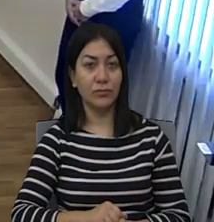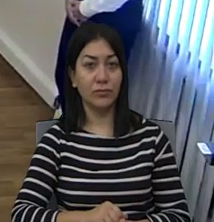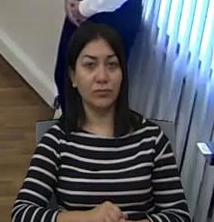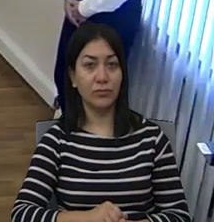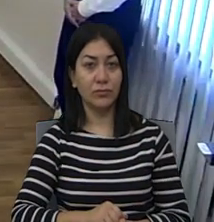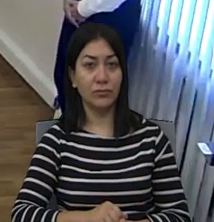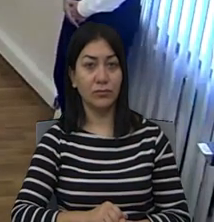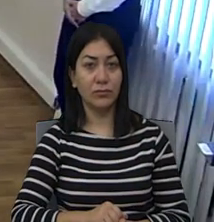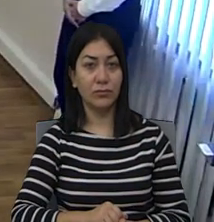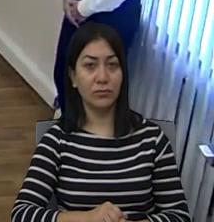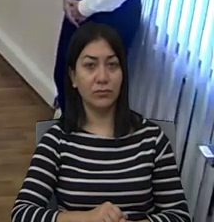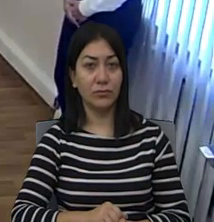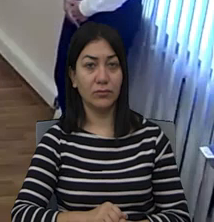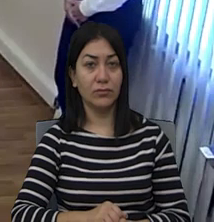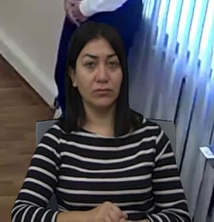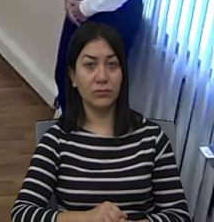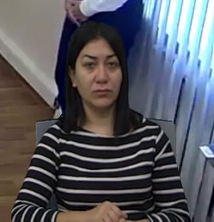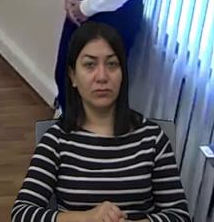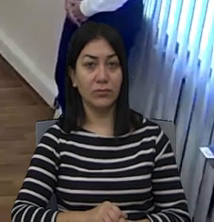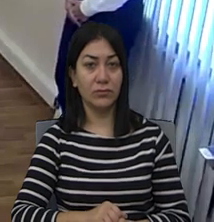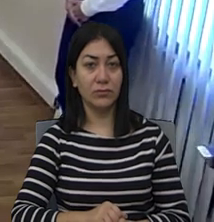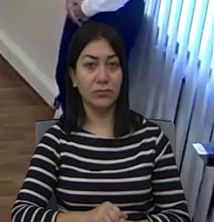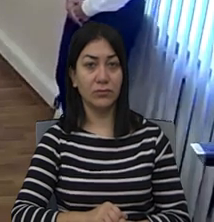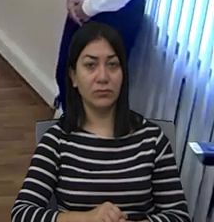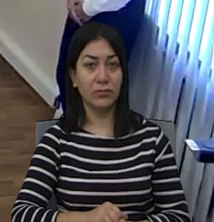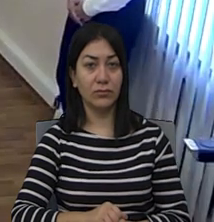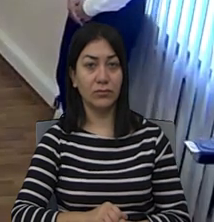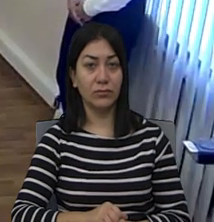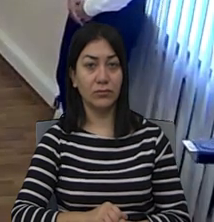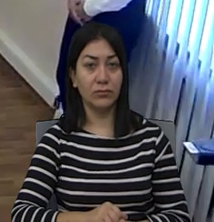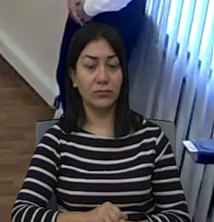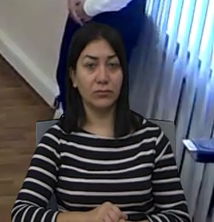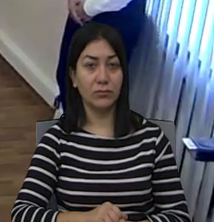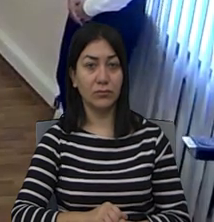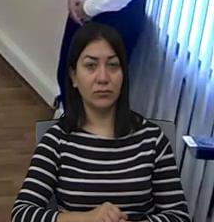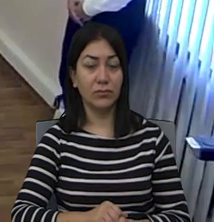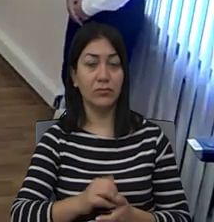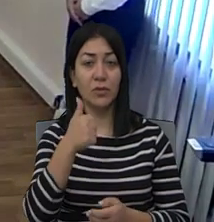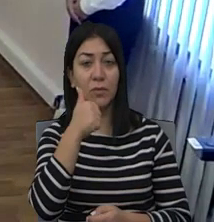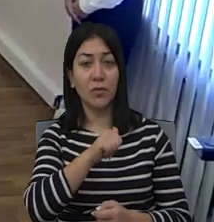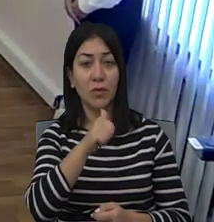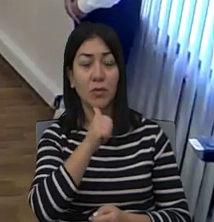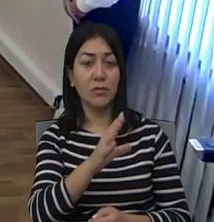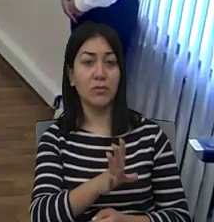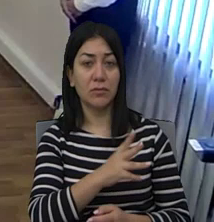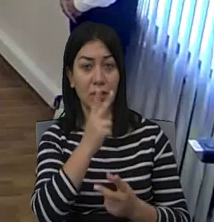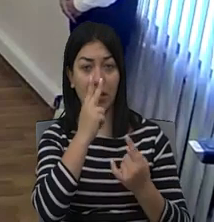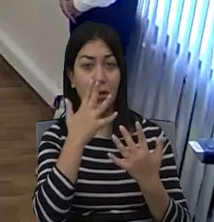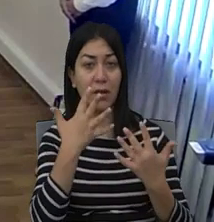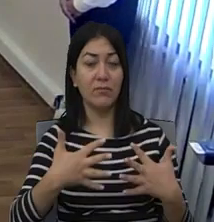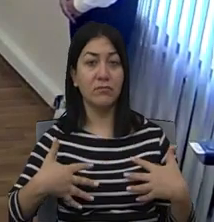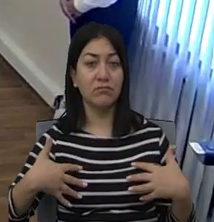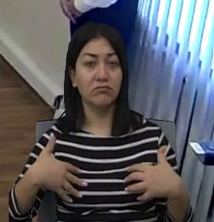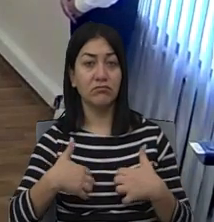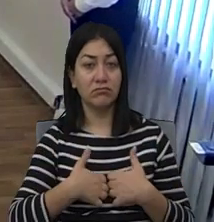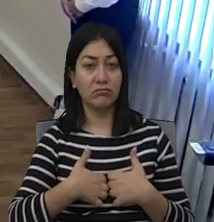any major elections in the recent years has been under cyber attack. Ինչպես փորձն է ցույց տալիս, ցավոք